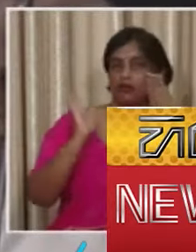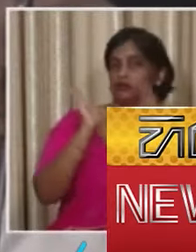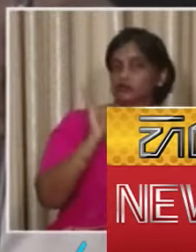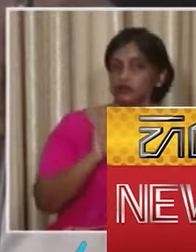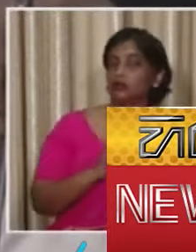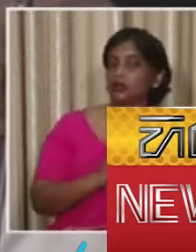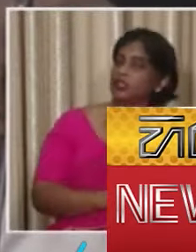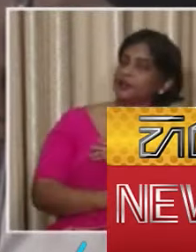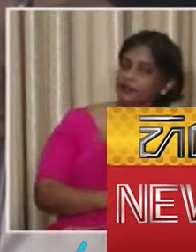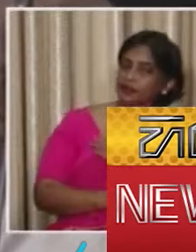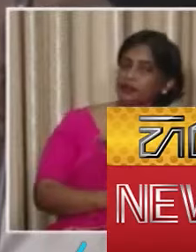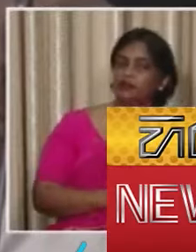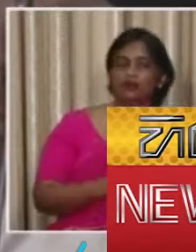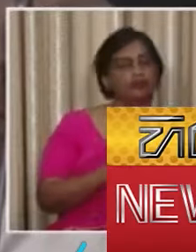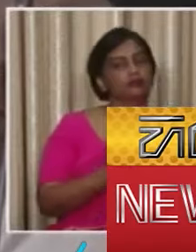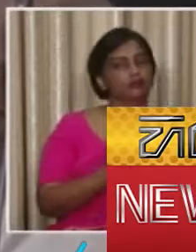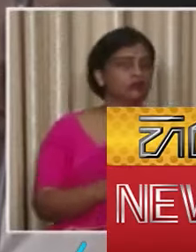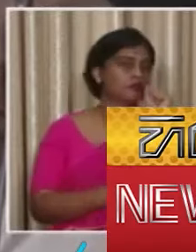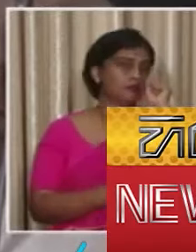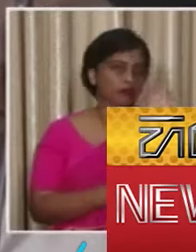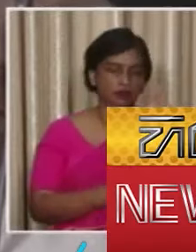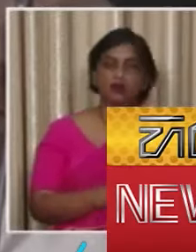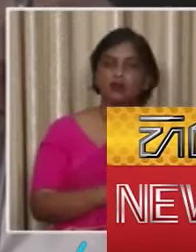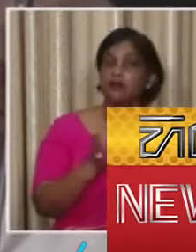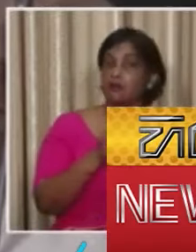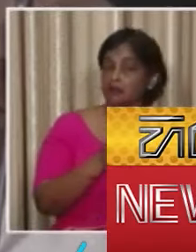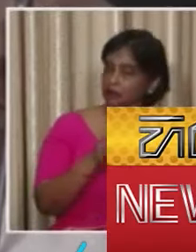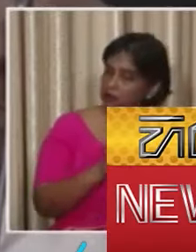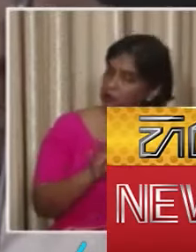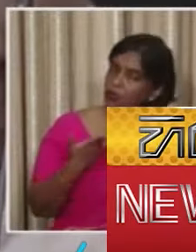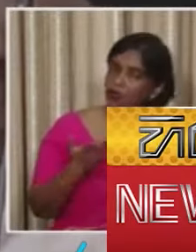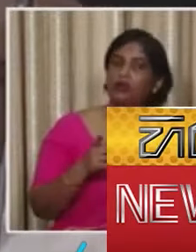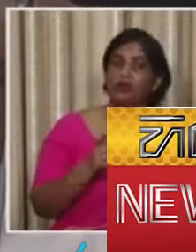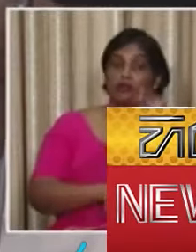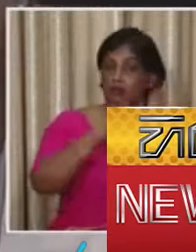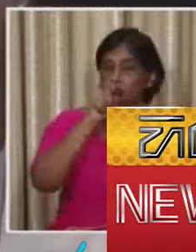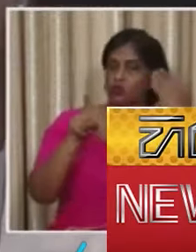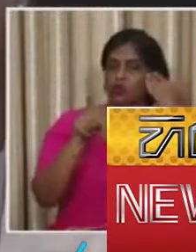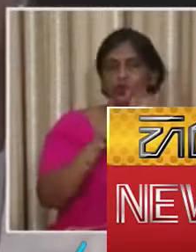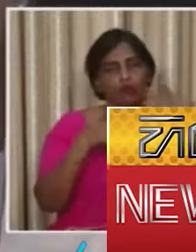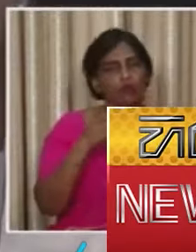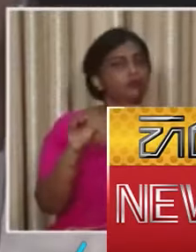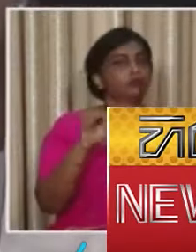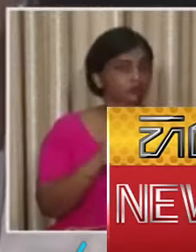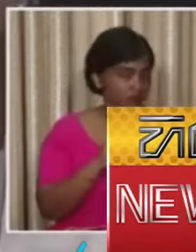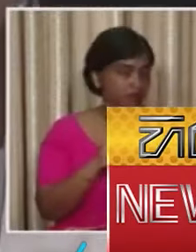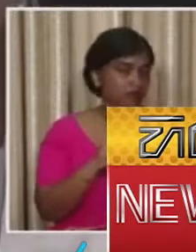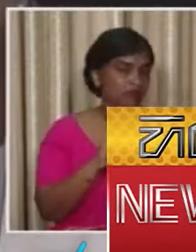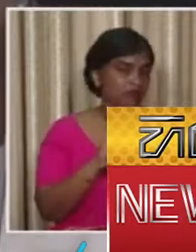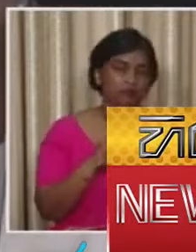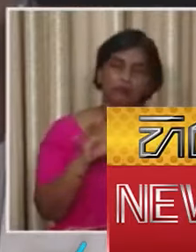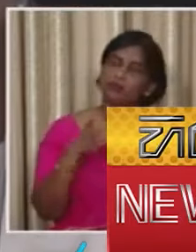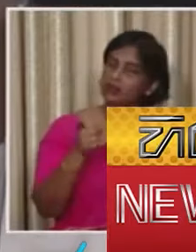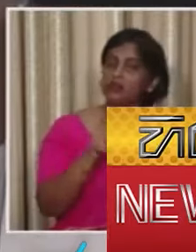කරනවා. ඔවුන් ඉවසිලිවත් මේ සියල්ලම බලා සිටිනවා. පක්ෂයක් වෙනුවෙන් හෝ පුද්ගලයෙක් වෙනුවෙන් හෝ පෙනී සිටිනවද?